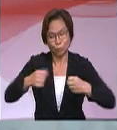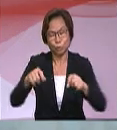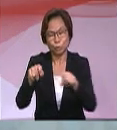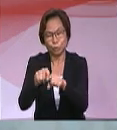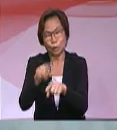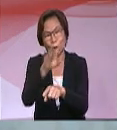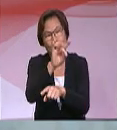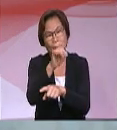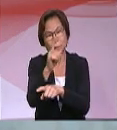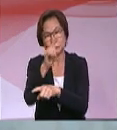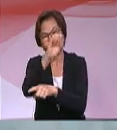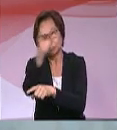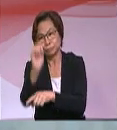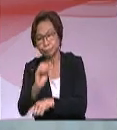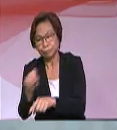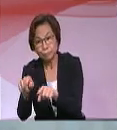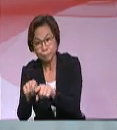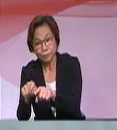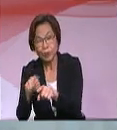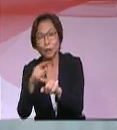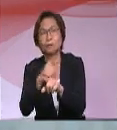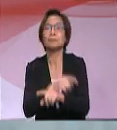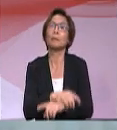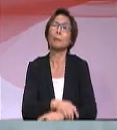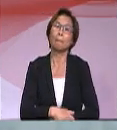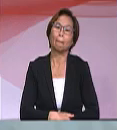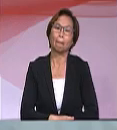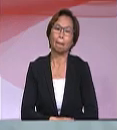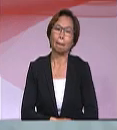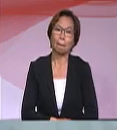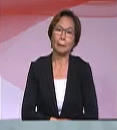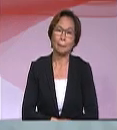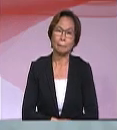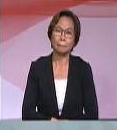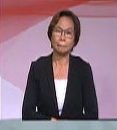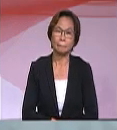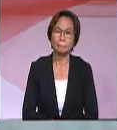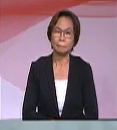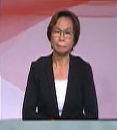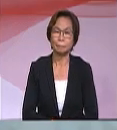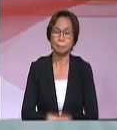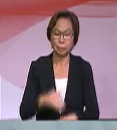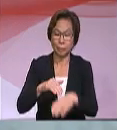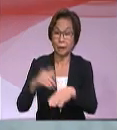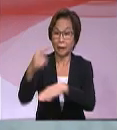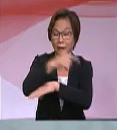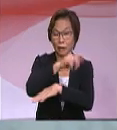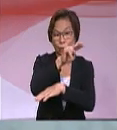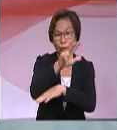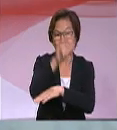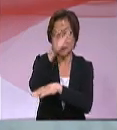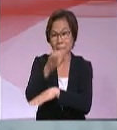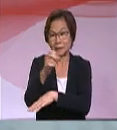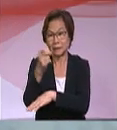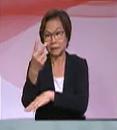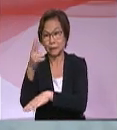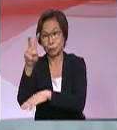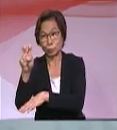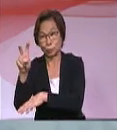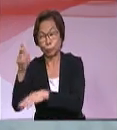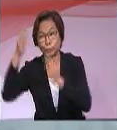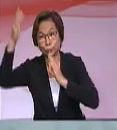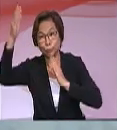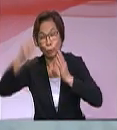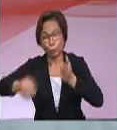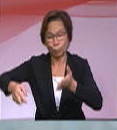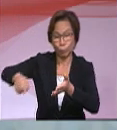dengan 81% daripada jumlah keseluruhan kes. Pada hari ini, 23 Disember 2020, negara